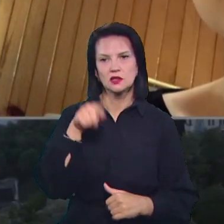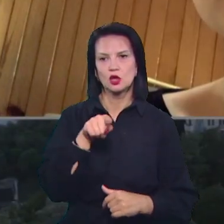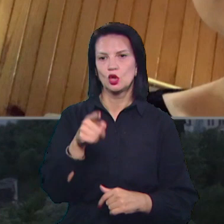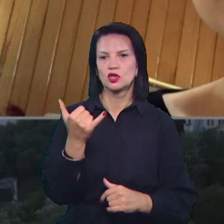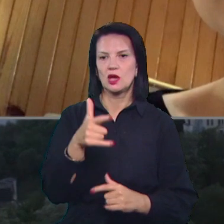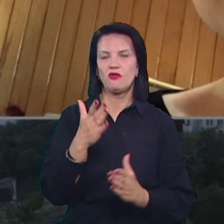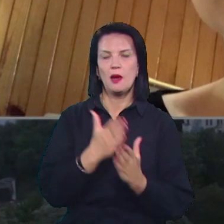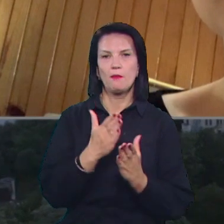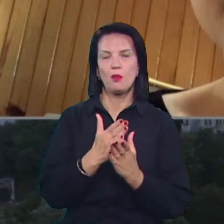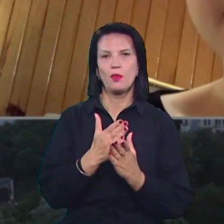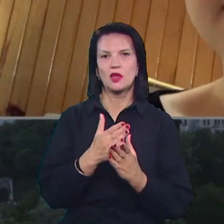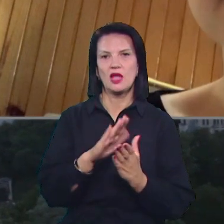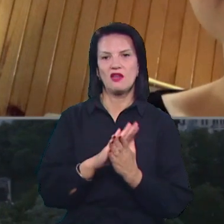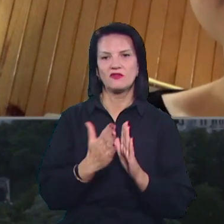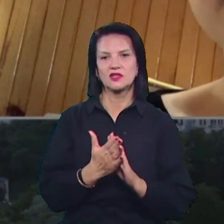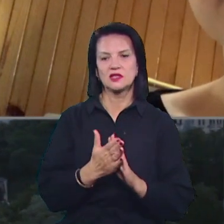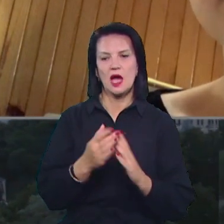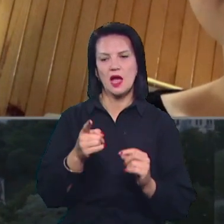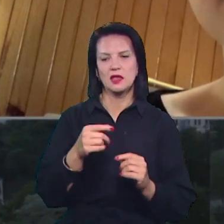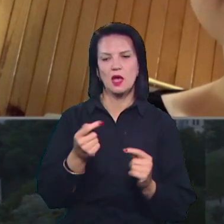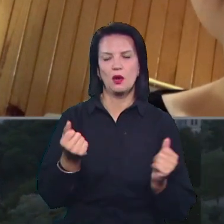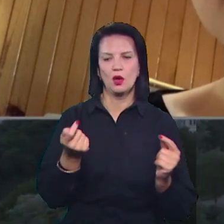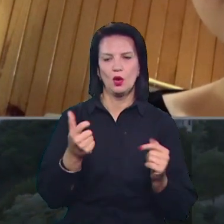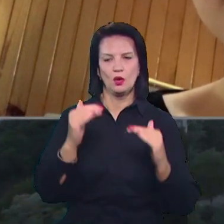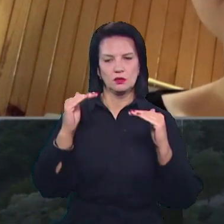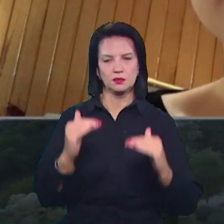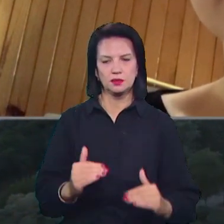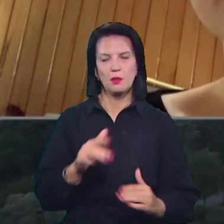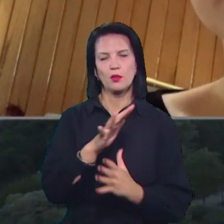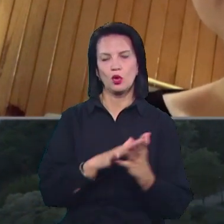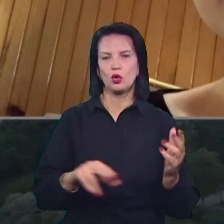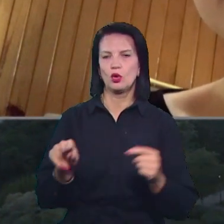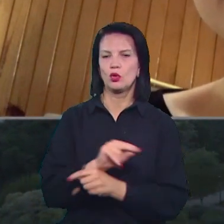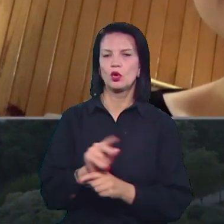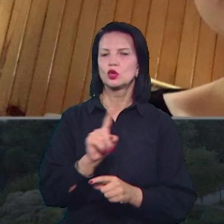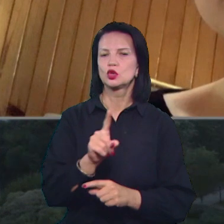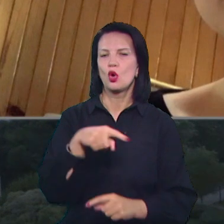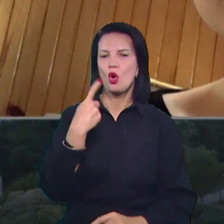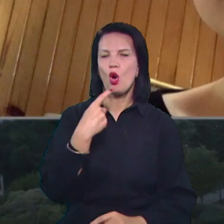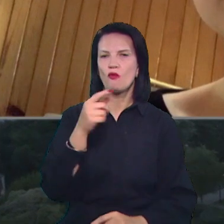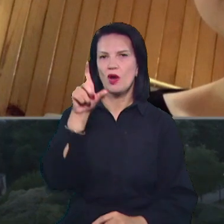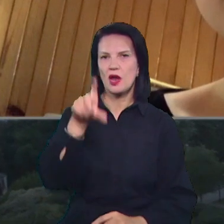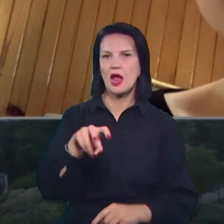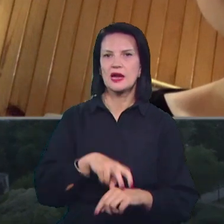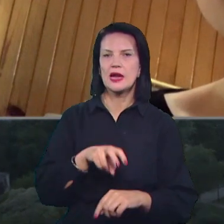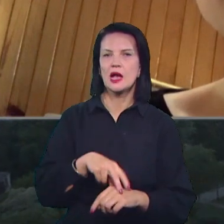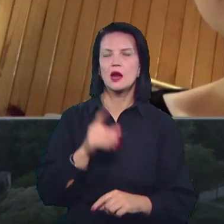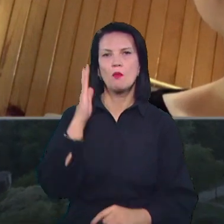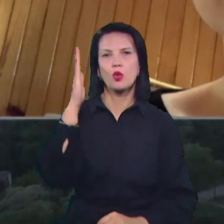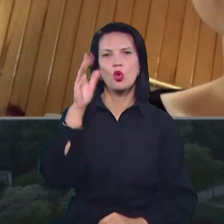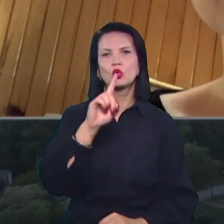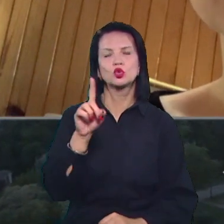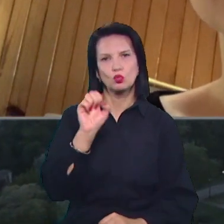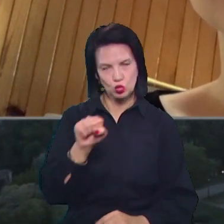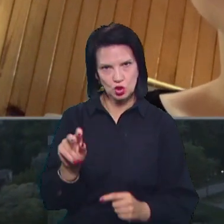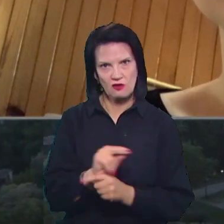стані ремісії і продовжуєте лікування. Що прогнозують лікарі? Чи прогнозують те, що можна від цього